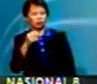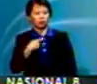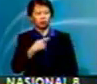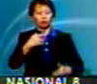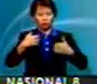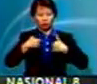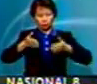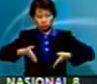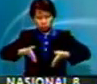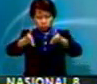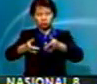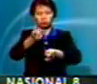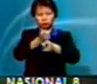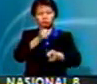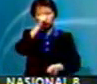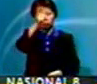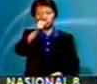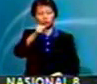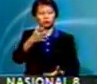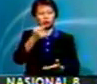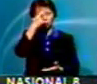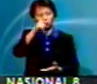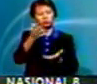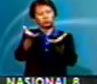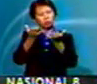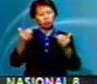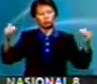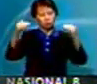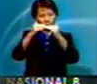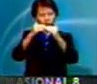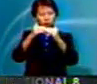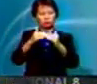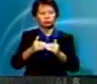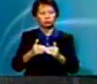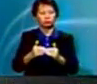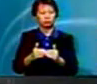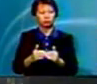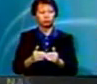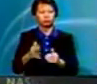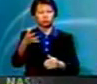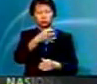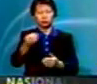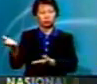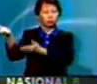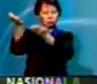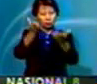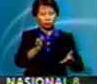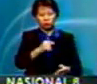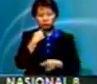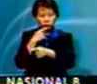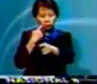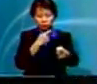atas landasan yang benar, iaitu untuk menuntut keadilan dan membawa mereka